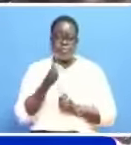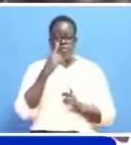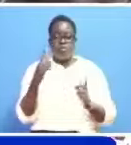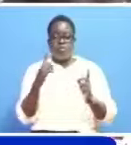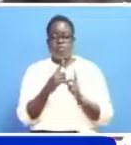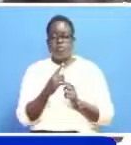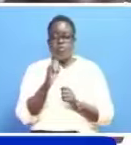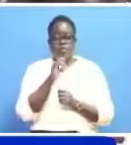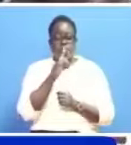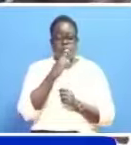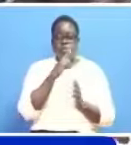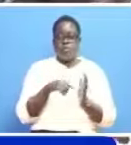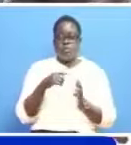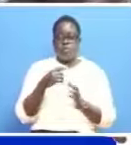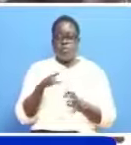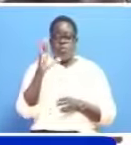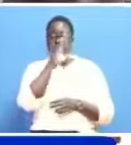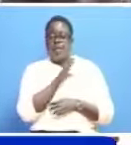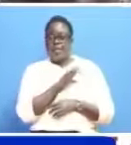machache naweza sema